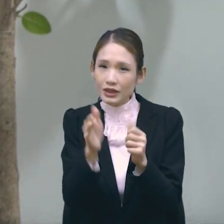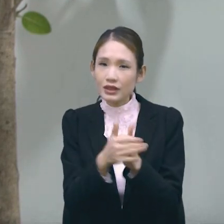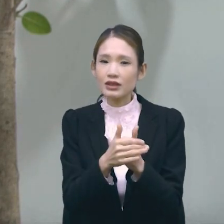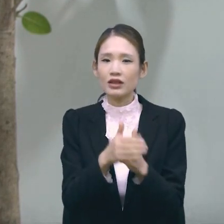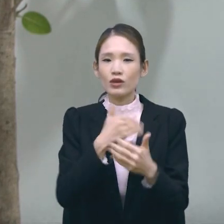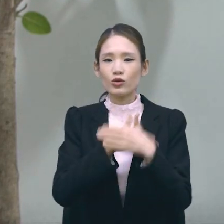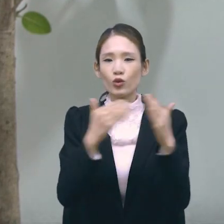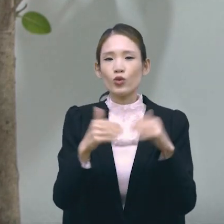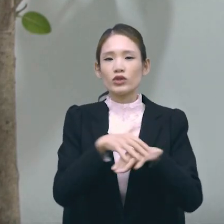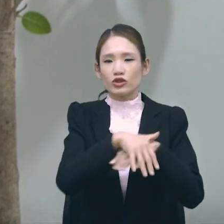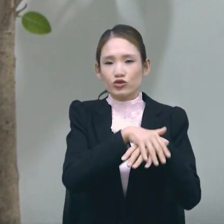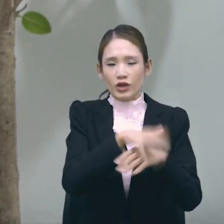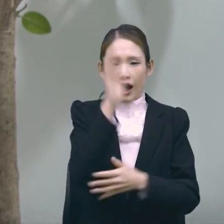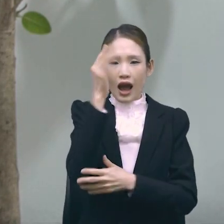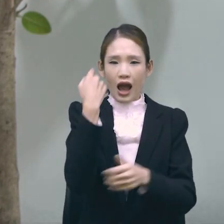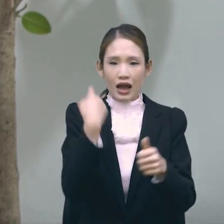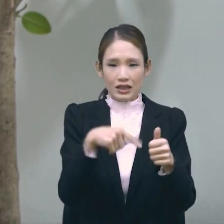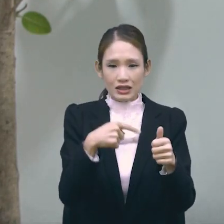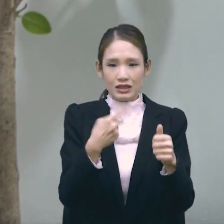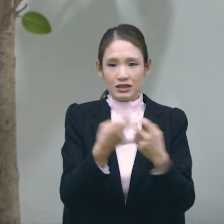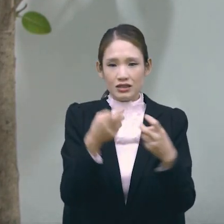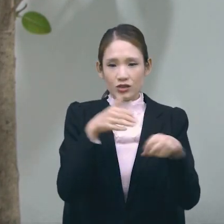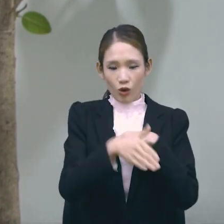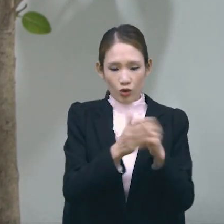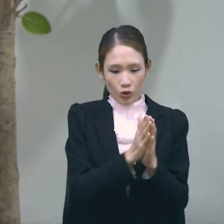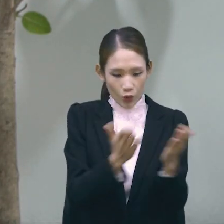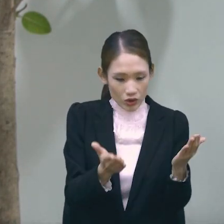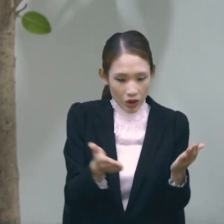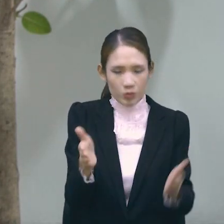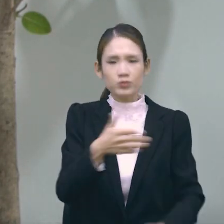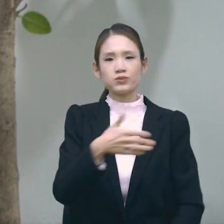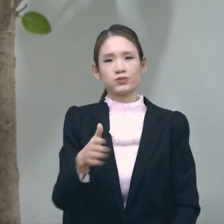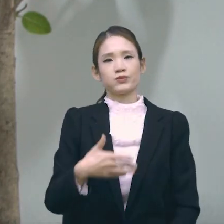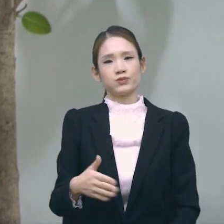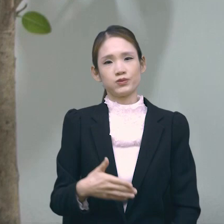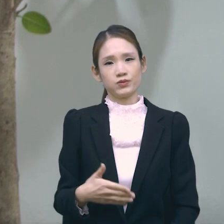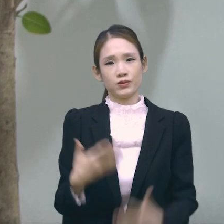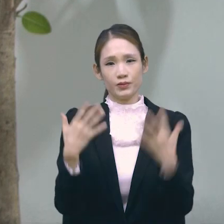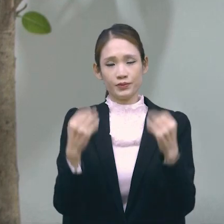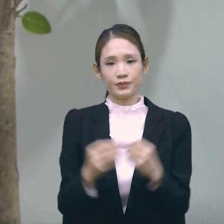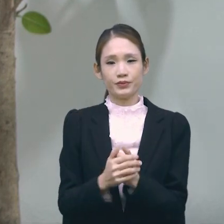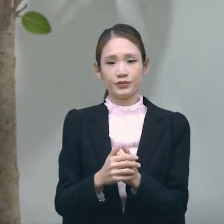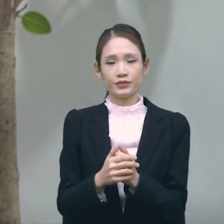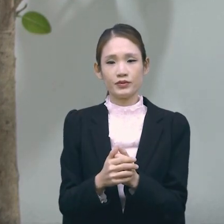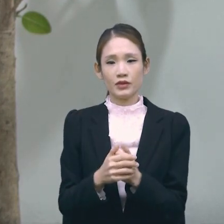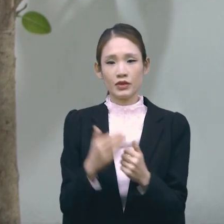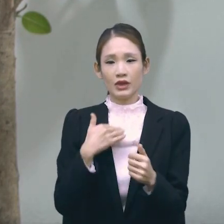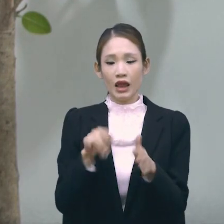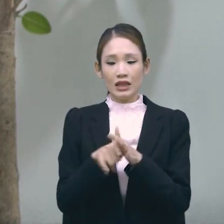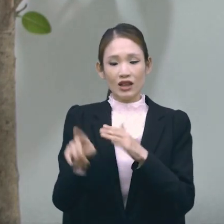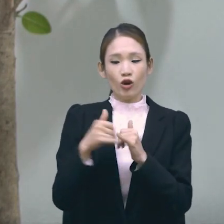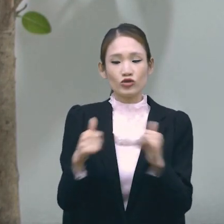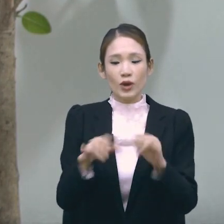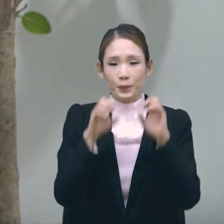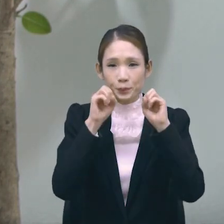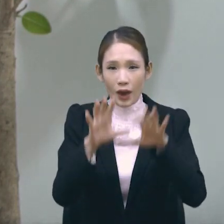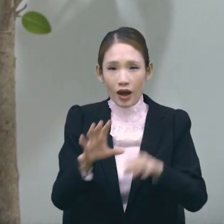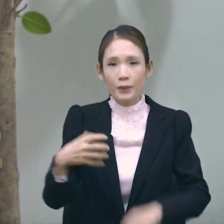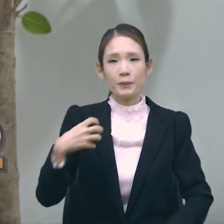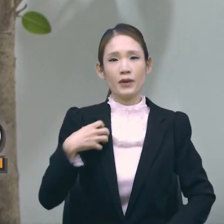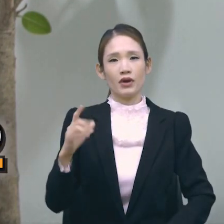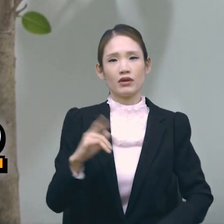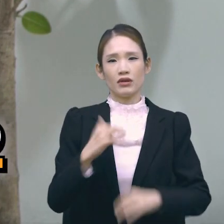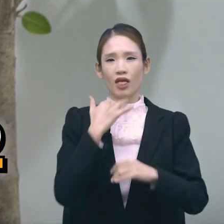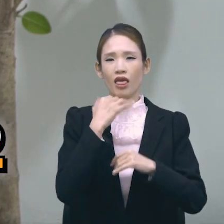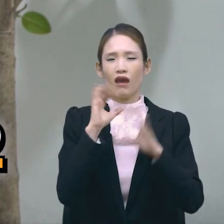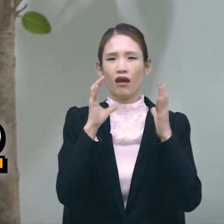교실 구조서부터 선생님의 강의 형태, 그다음 교재 무엇 하나 준비 안 된 상황들이 많기 때문에 내가 선구자야 라고 가서 하기에는